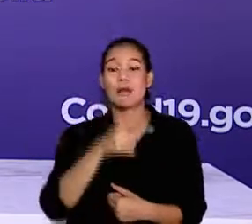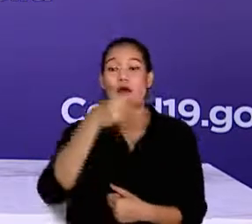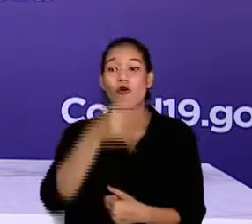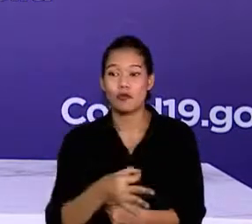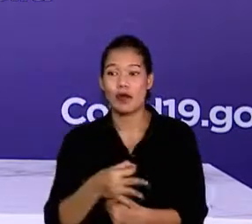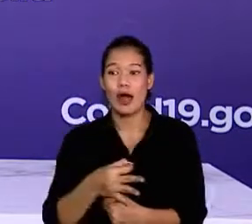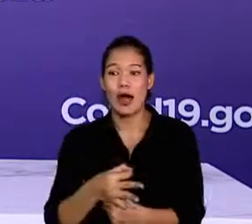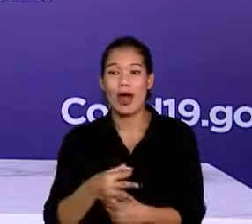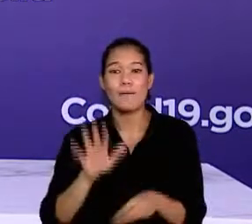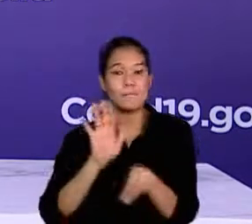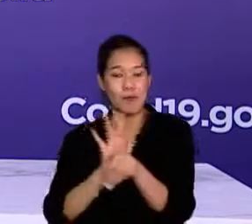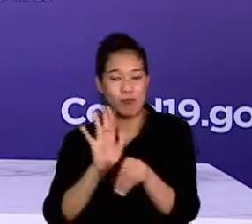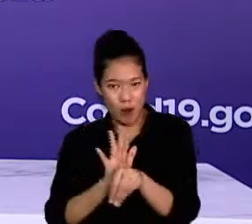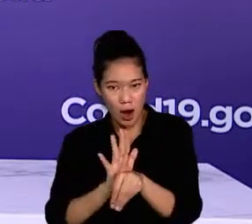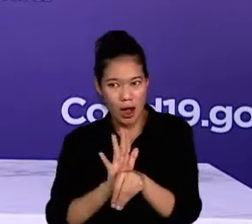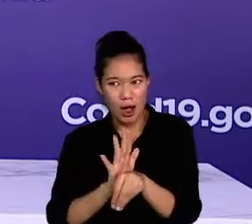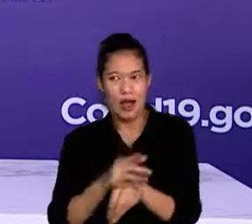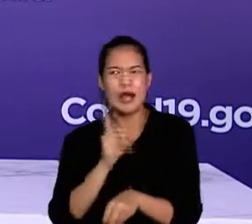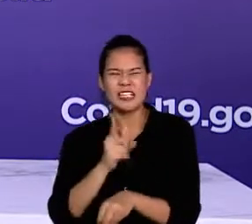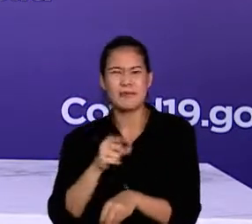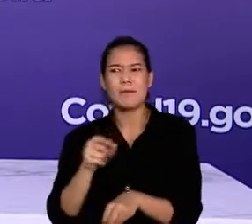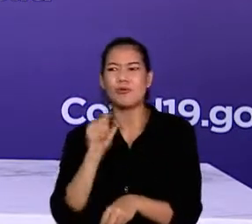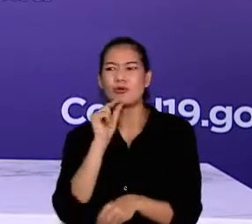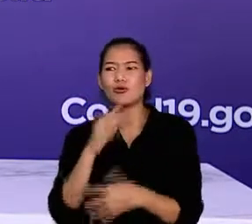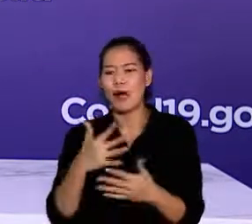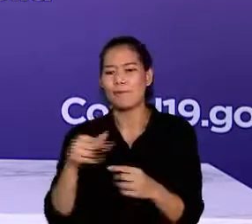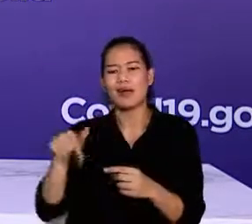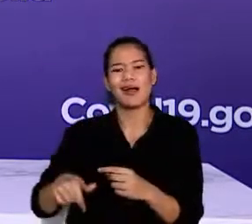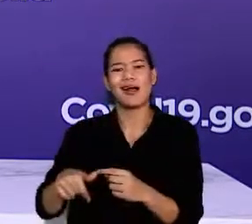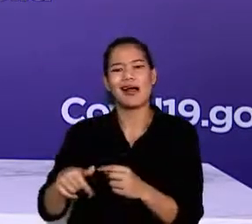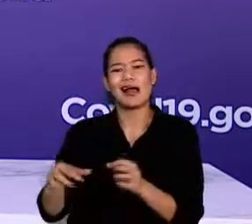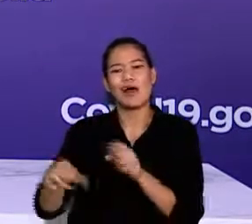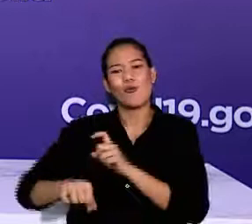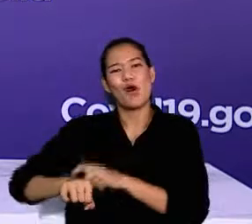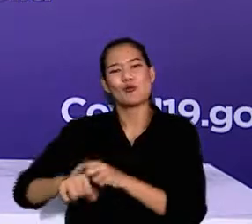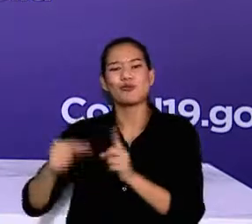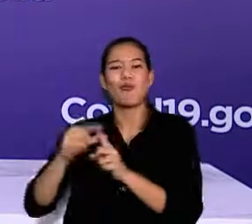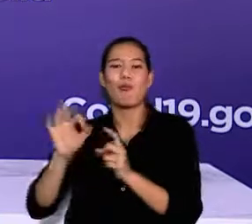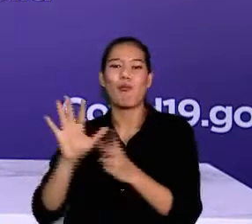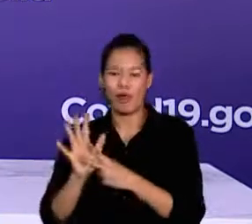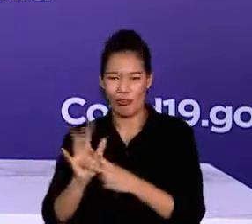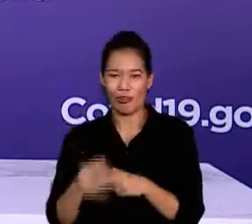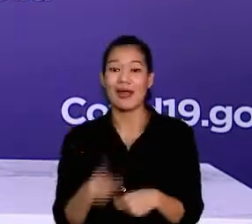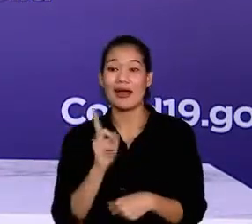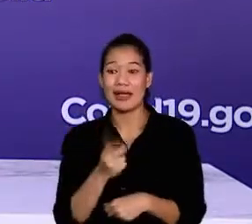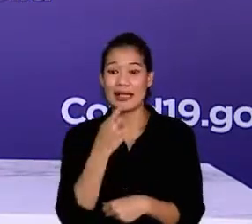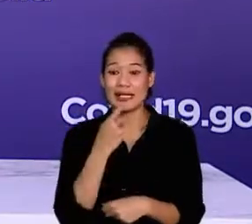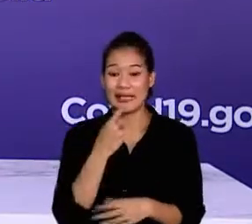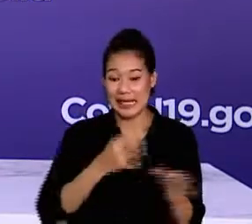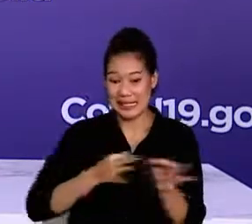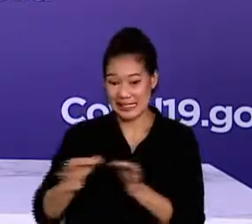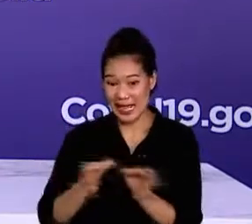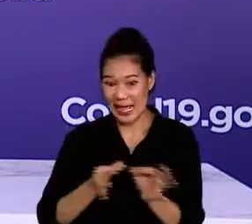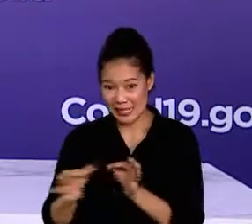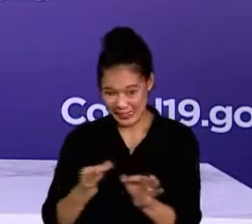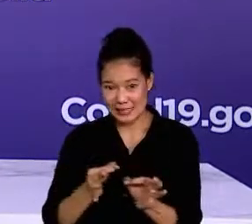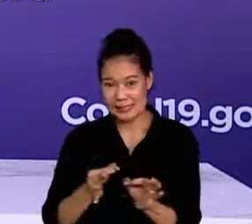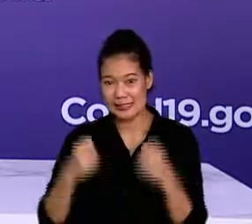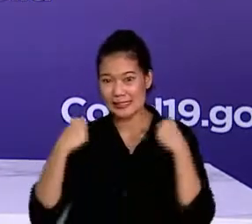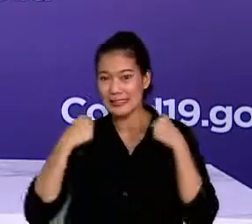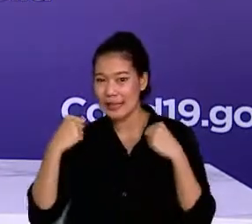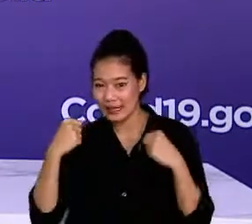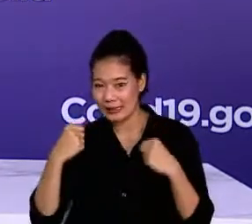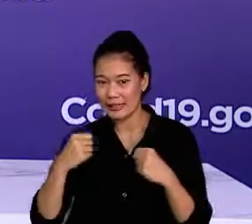kota wilayah Papua Karena untuk kepentingan Pond's dan terkait dengan kapasitas pelayanan kesehatan di